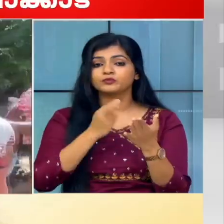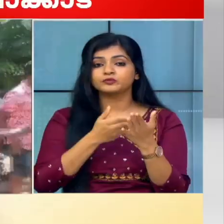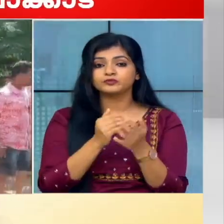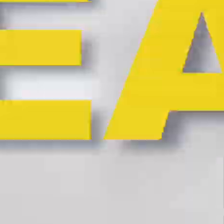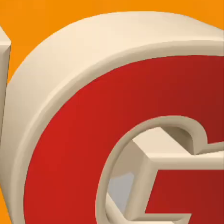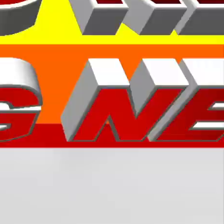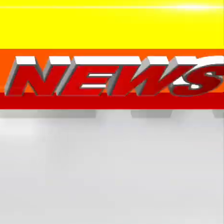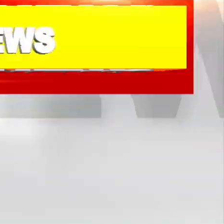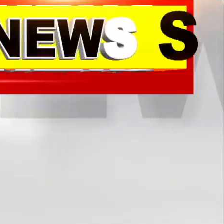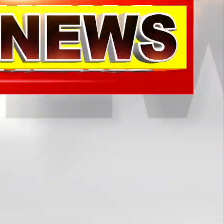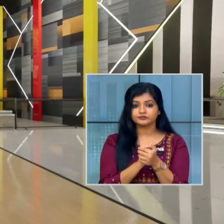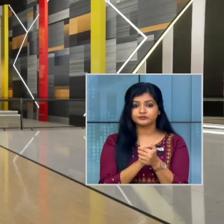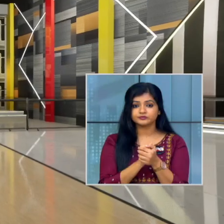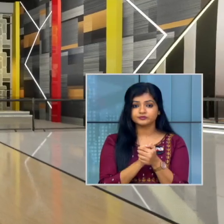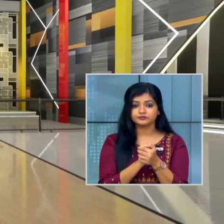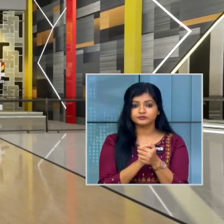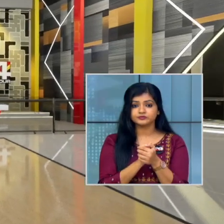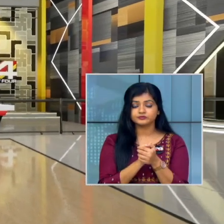കരീം, മലപ്പുറത്ത്.